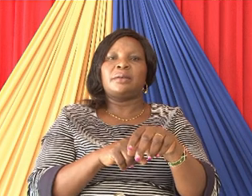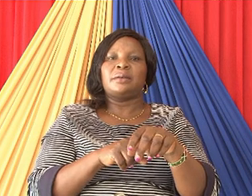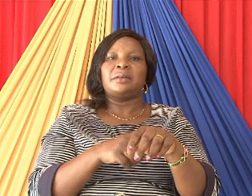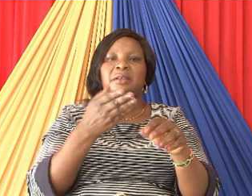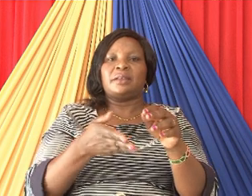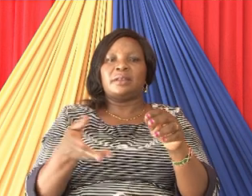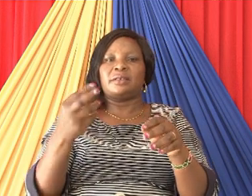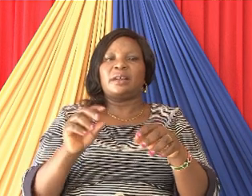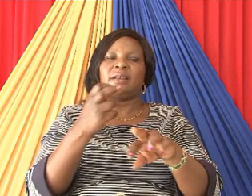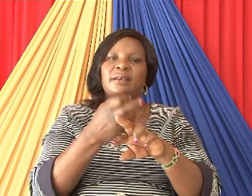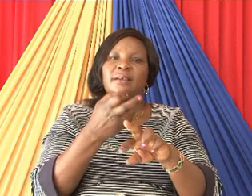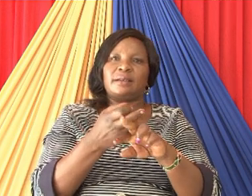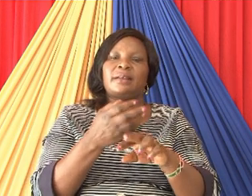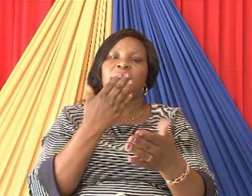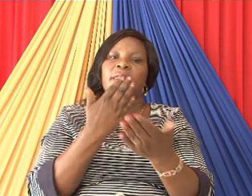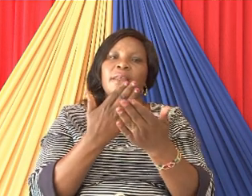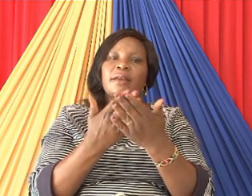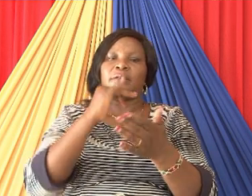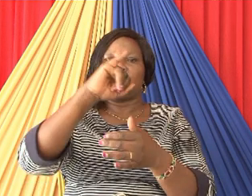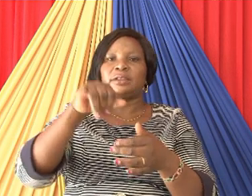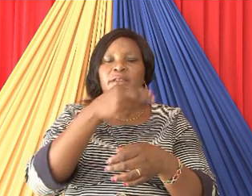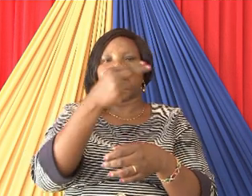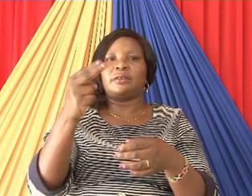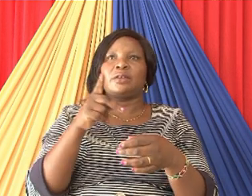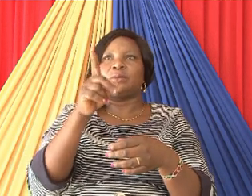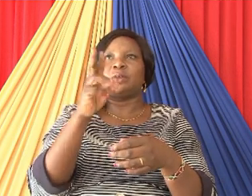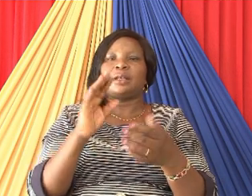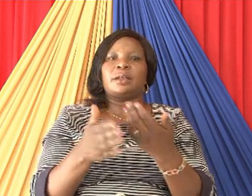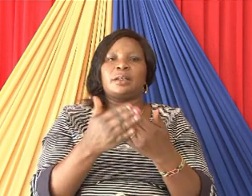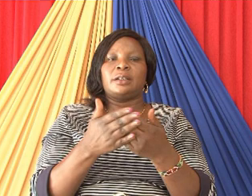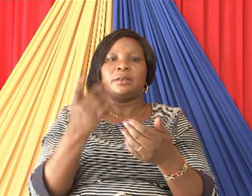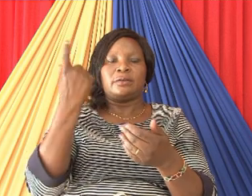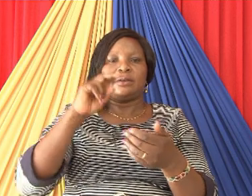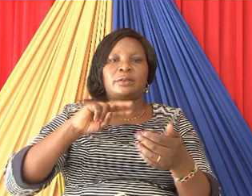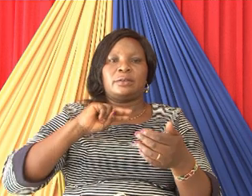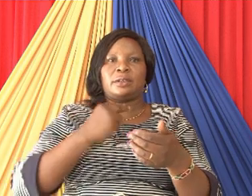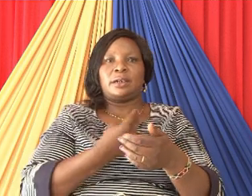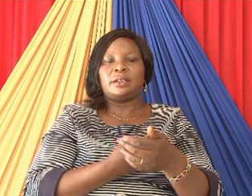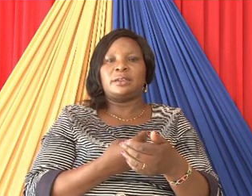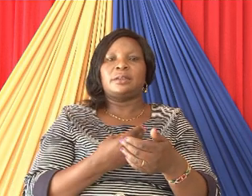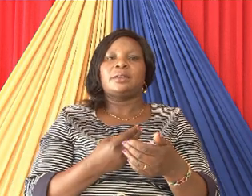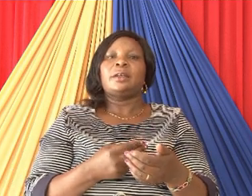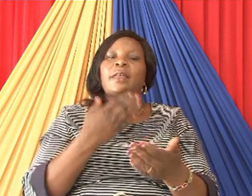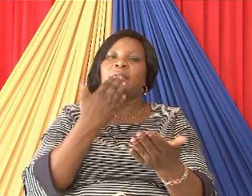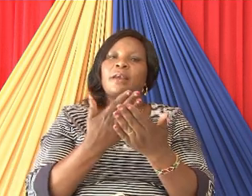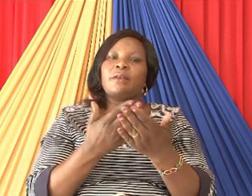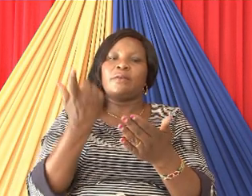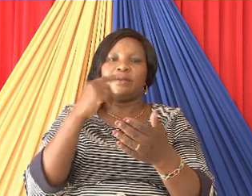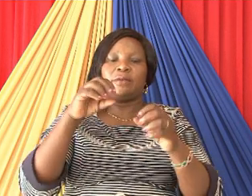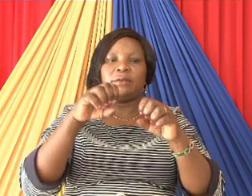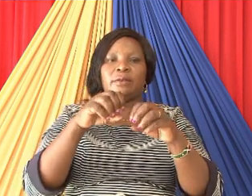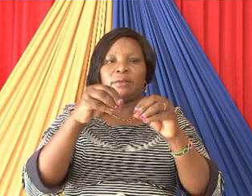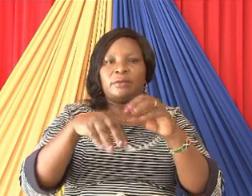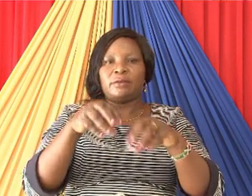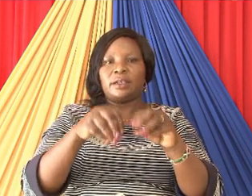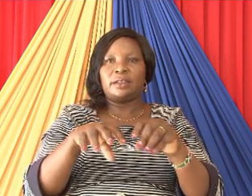yana ugumu. We want to thank you Jehovah because you are caring for us. Tuwakushukuru kwa ajili ya matoleo ya watu wako. Wengine wametoa tithe,